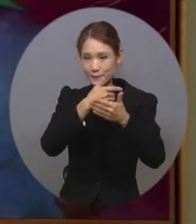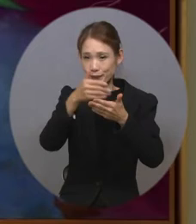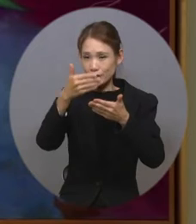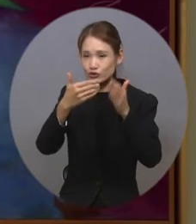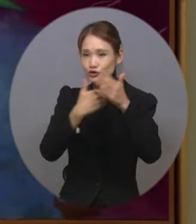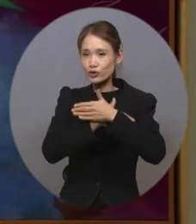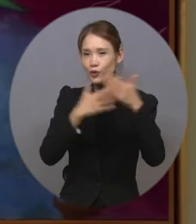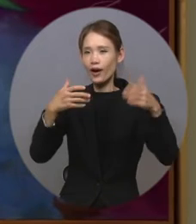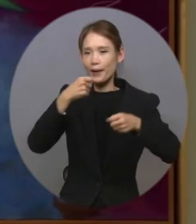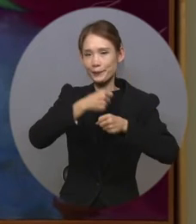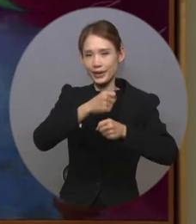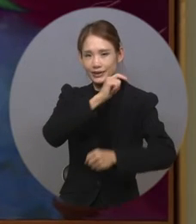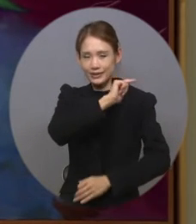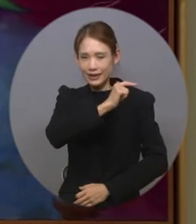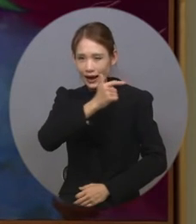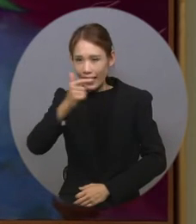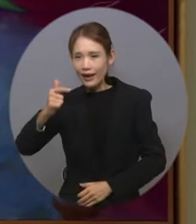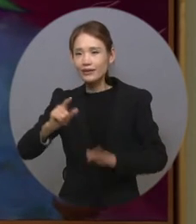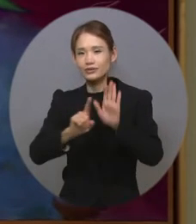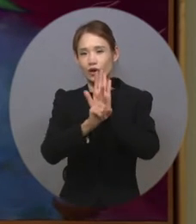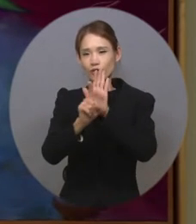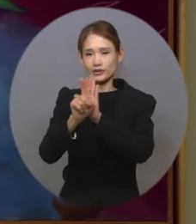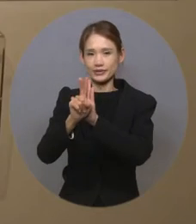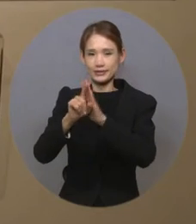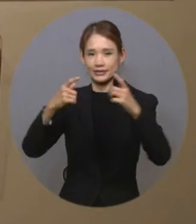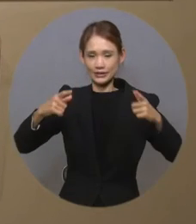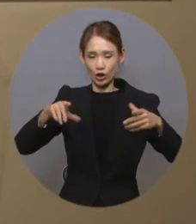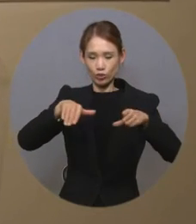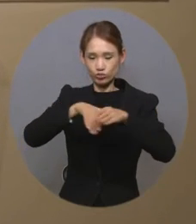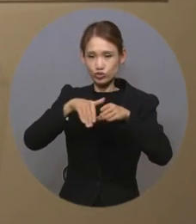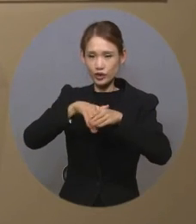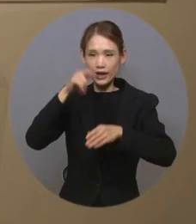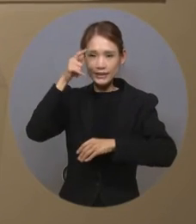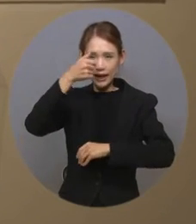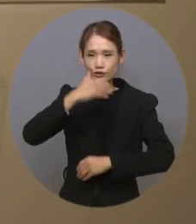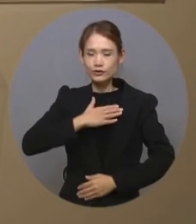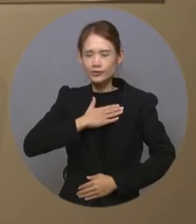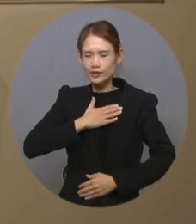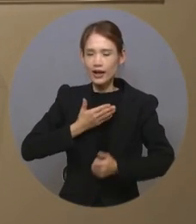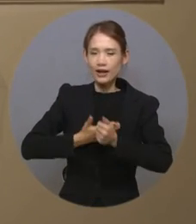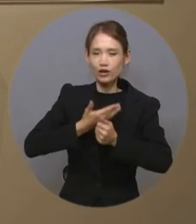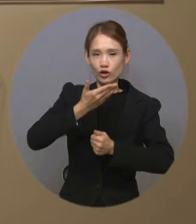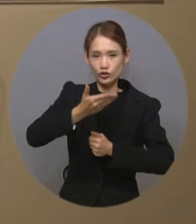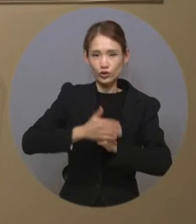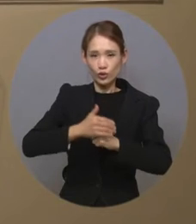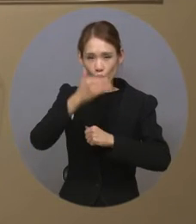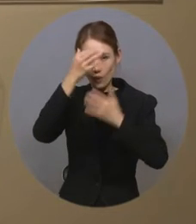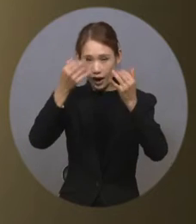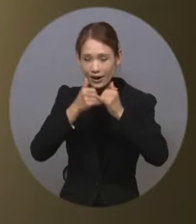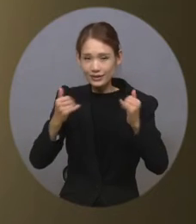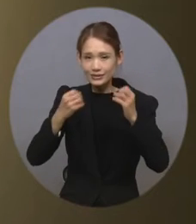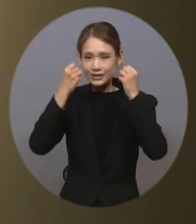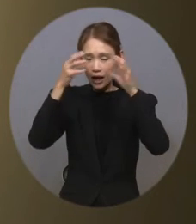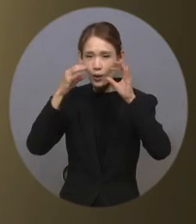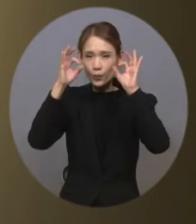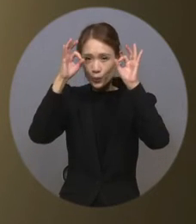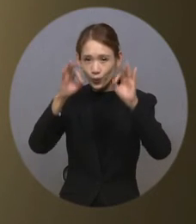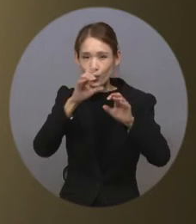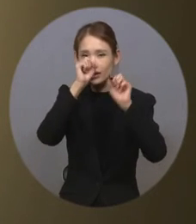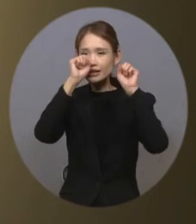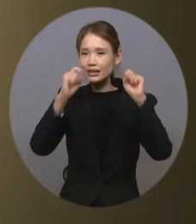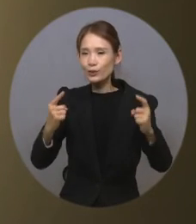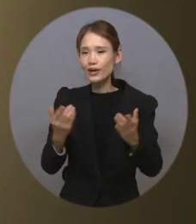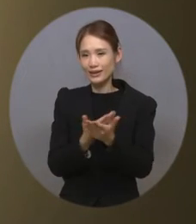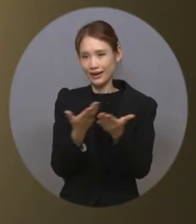조성해 다양한 전시를 하면서 지역의 문화예술 감성을 높여주고 관광객들에게는 새로운 볼거리를